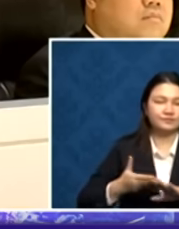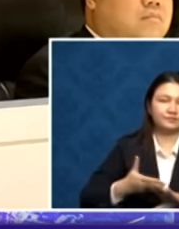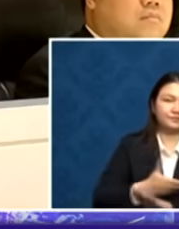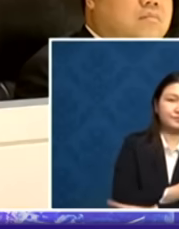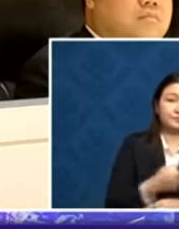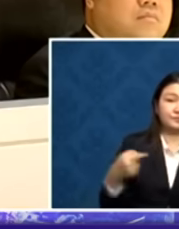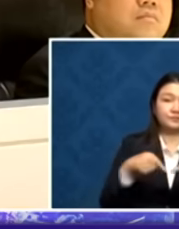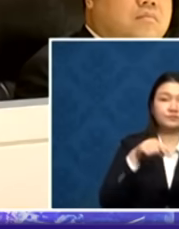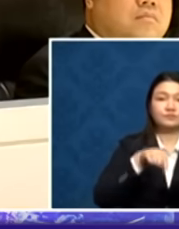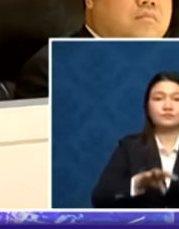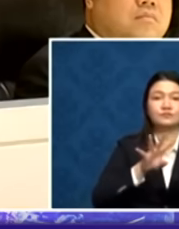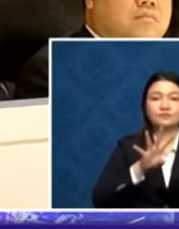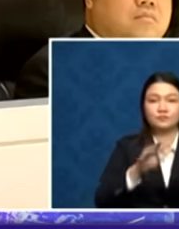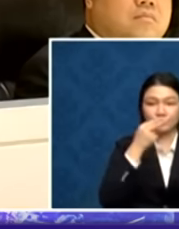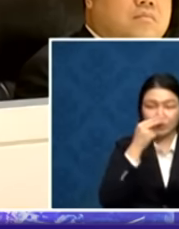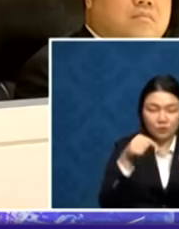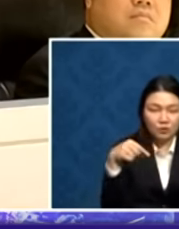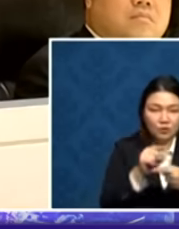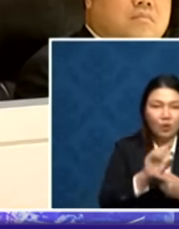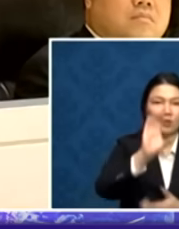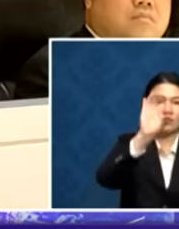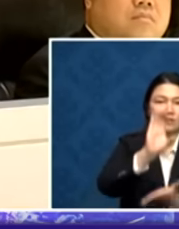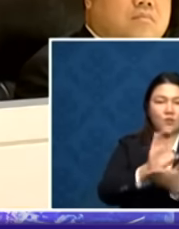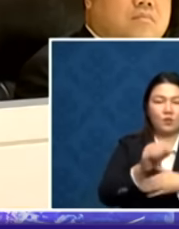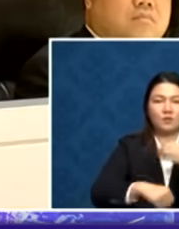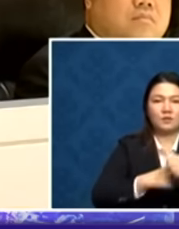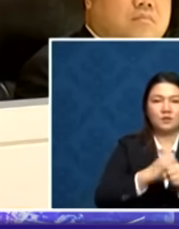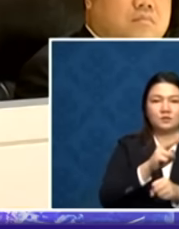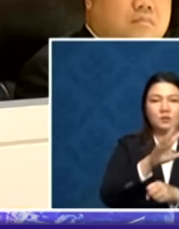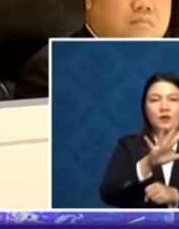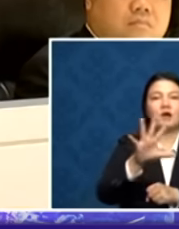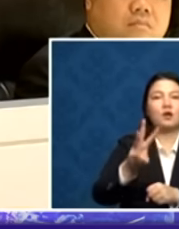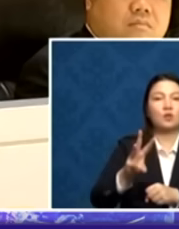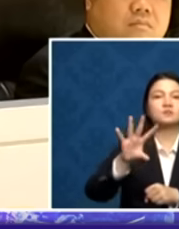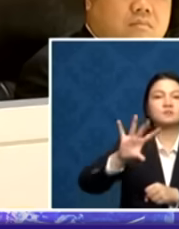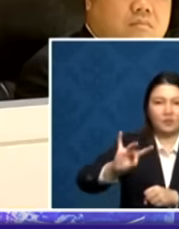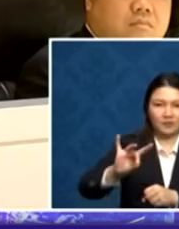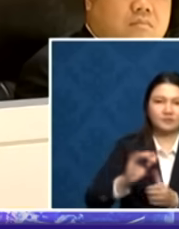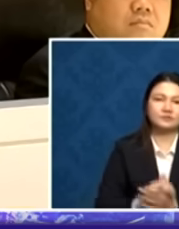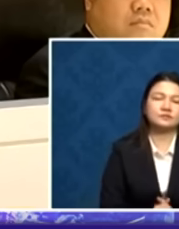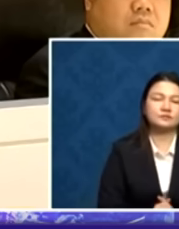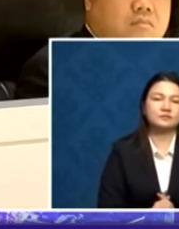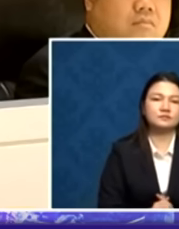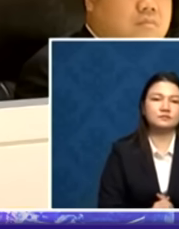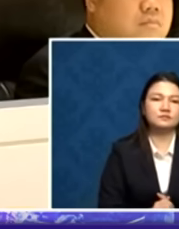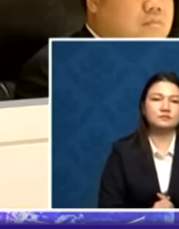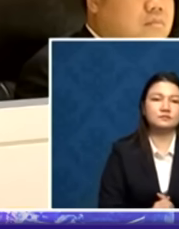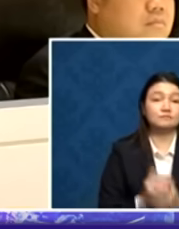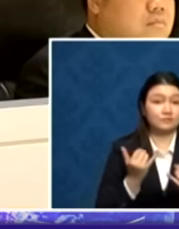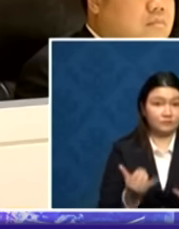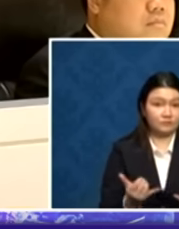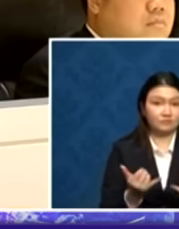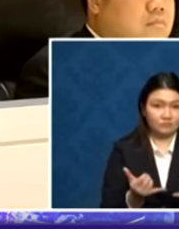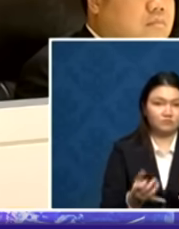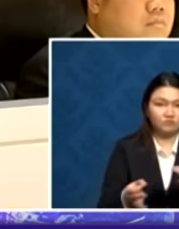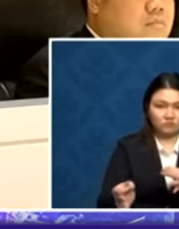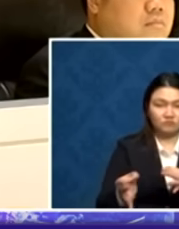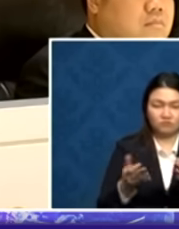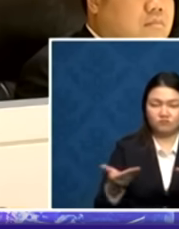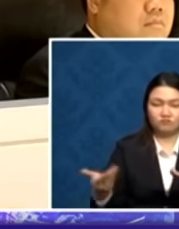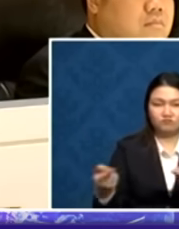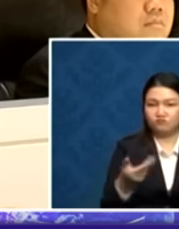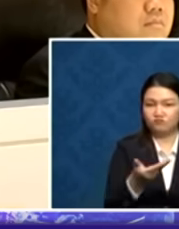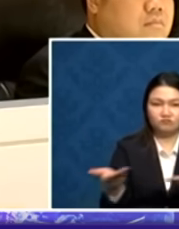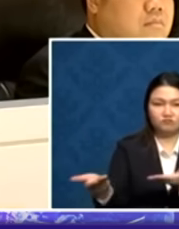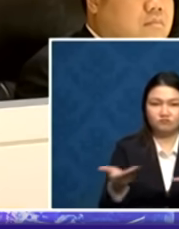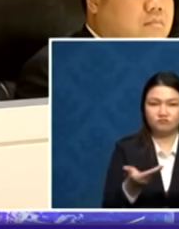จะต้องจัดสรรเพื่อเอาไปจ่ายหนี้สาธารณะให้หนี้สาธารณะมันลดลงแต่คุณดูครับเรามีห